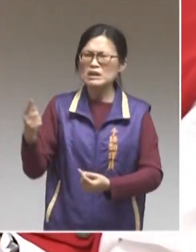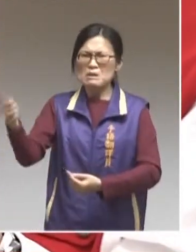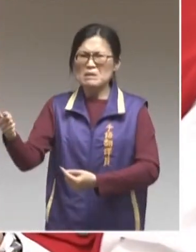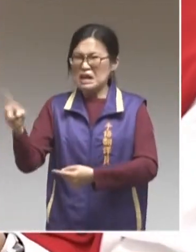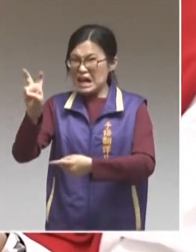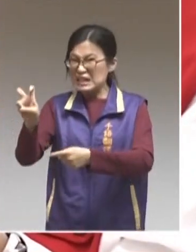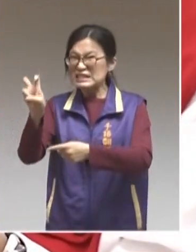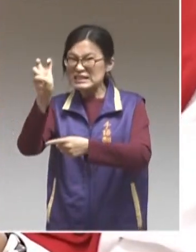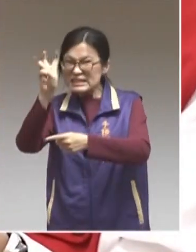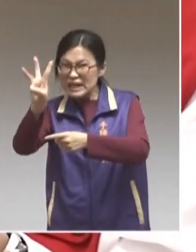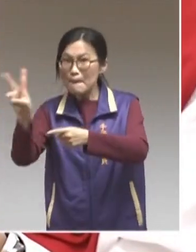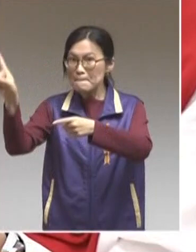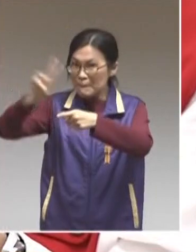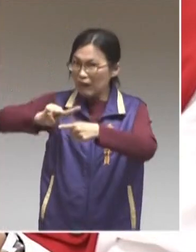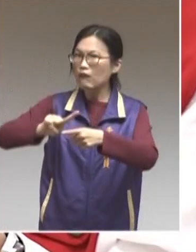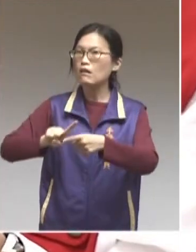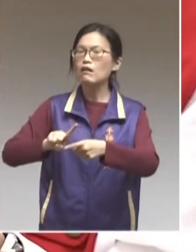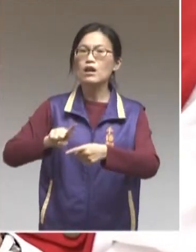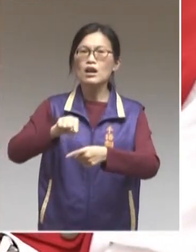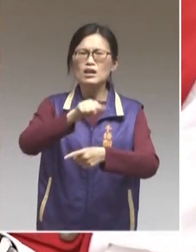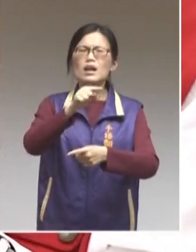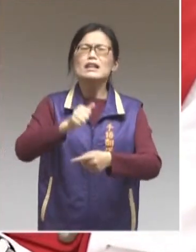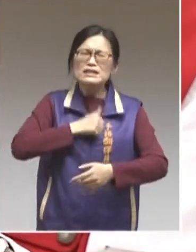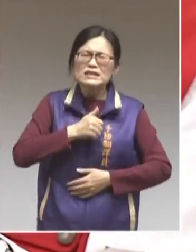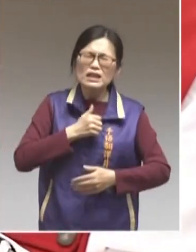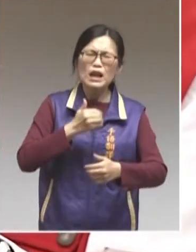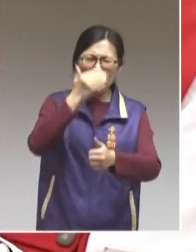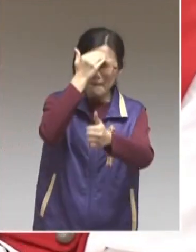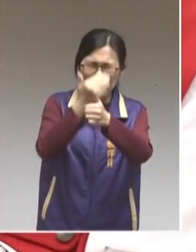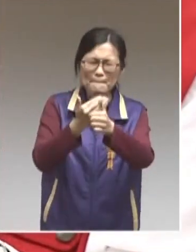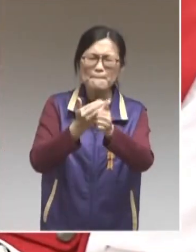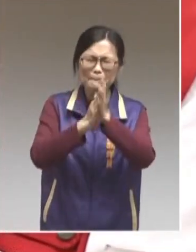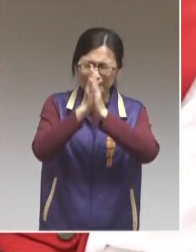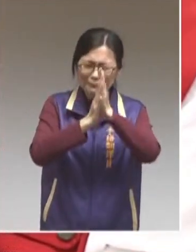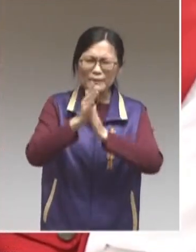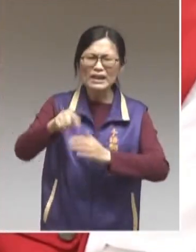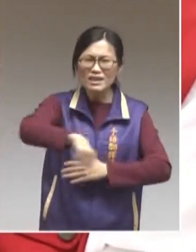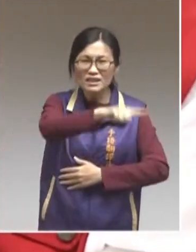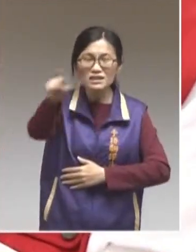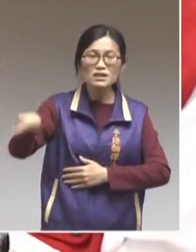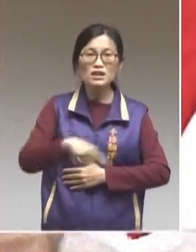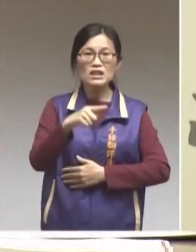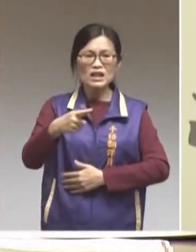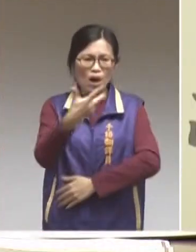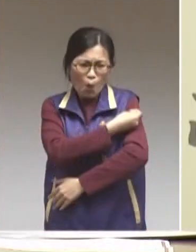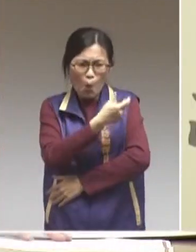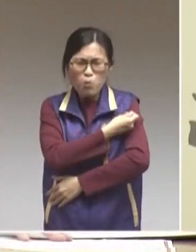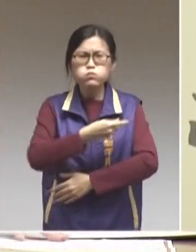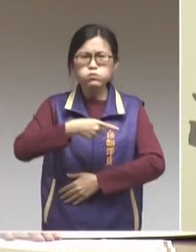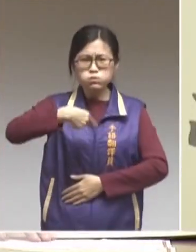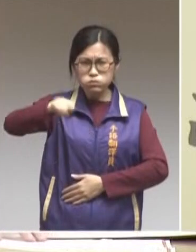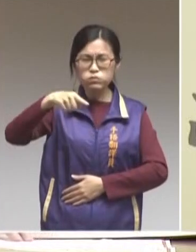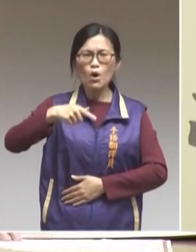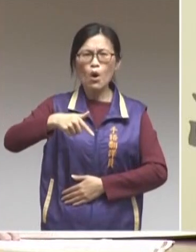23倍、哦、所以真的要拜托大家、哦、那这个疫苗的施打、哦、还是